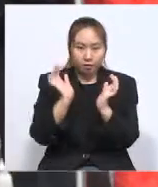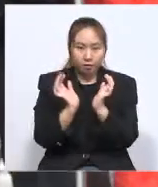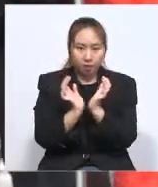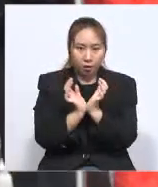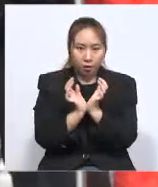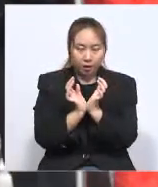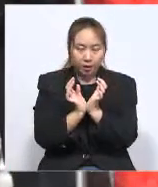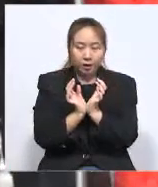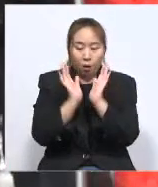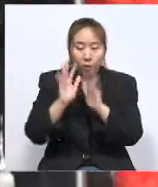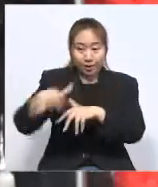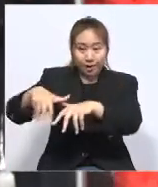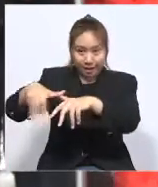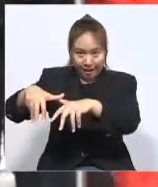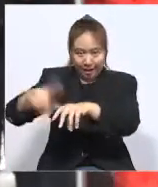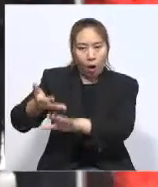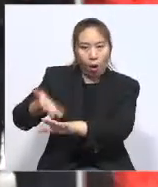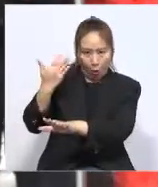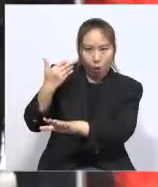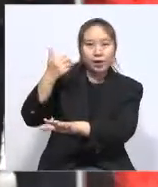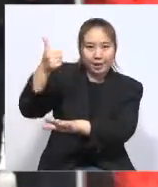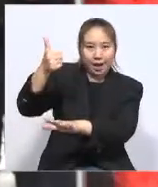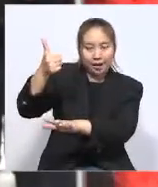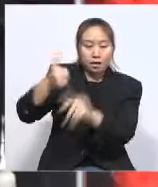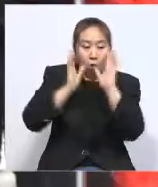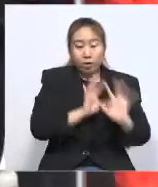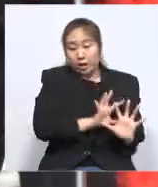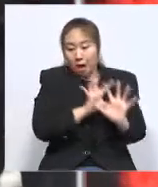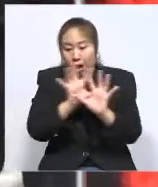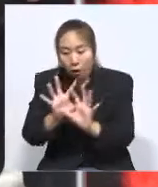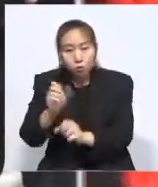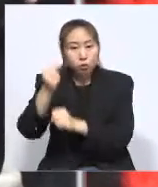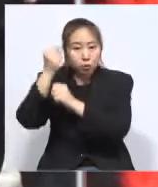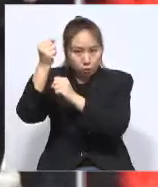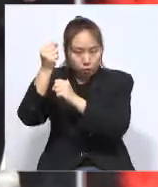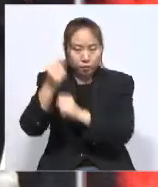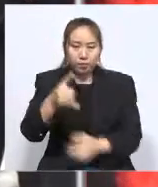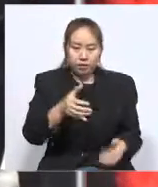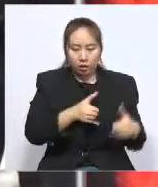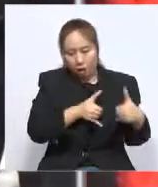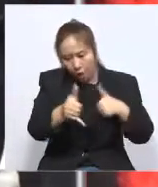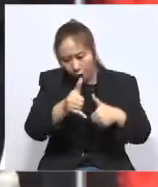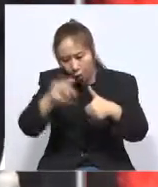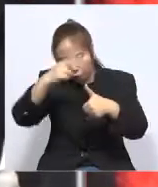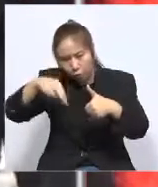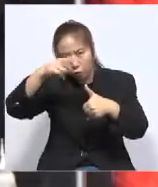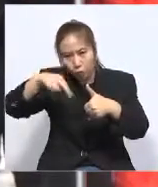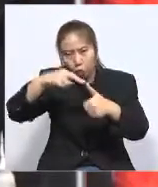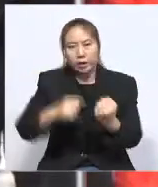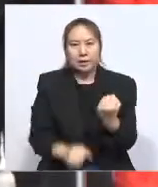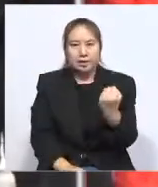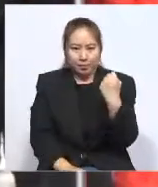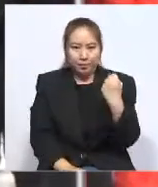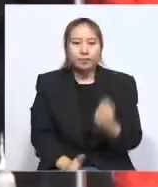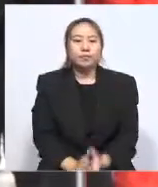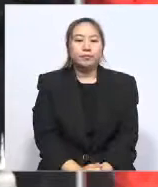ให้คนที่อยู่ด้านในนั้นออกนะครับส่วนคนที่จะเข้ามาในกลุ่มผู้ชุมนุมนั้นจะมีการตรวจเข้มค่อนข้างมากนะครับแต่ว่าเ